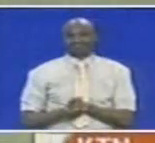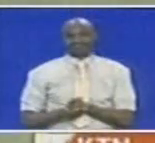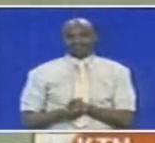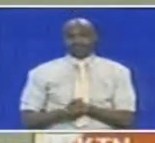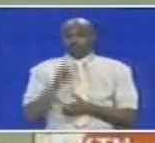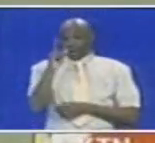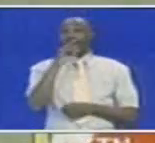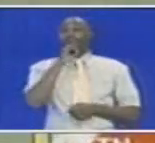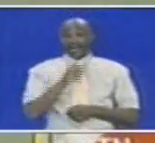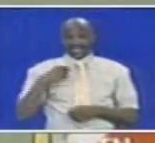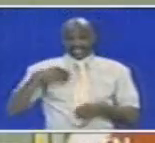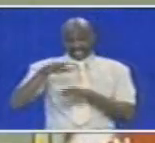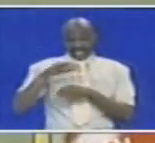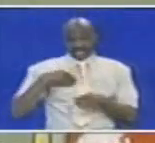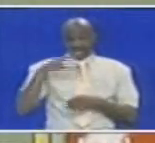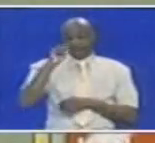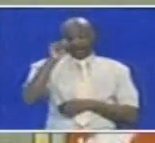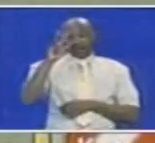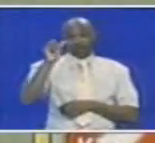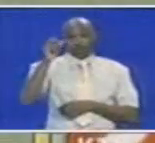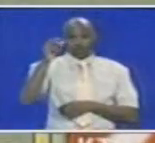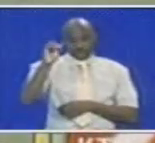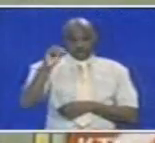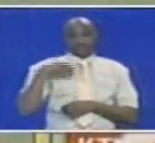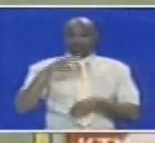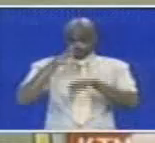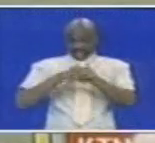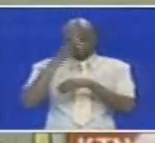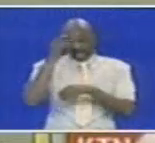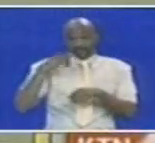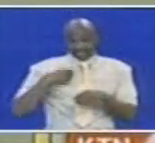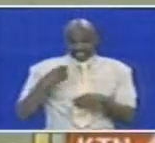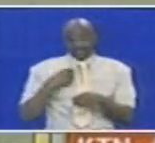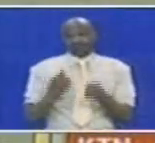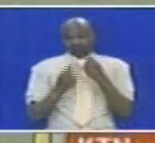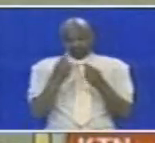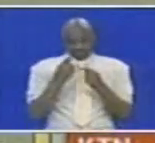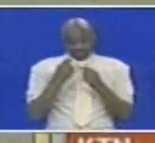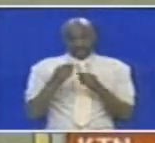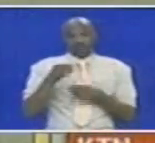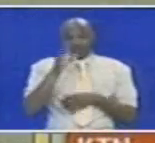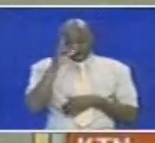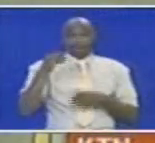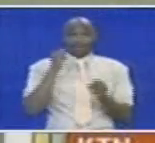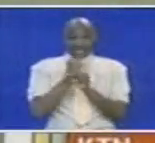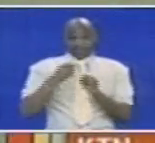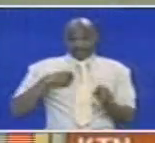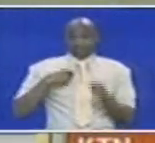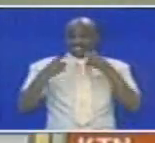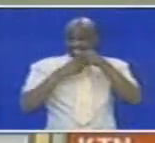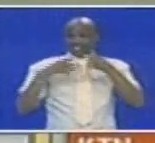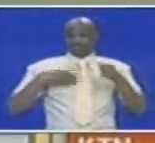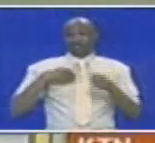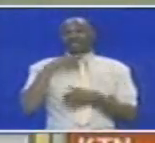Mwanamume mmoja katika eneo la Mavoko ametiwa nguvuni na polisi kwa kutengeneza pombe inayoshukiwa kusababisha maafa ya watu 6